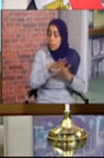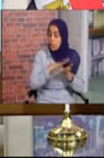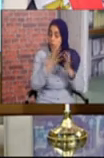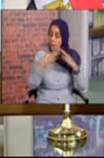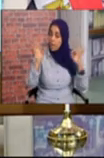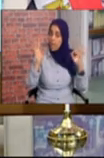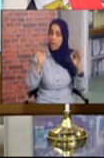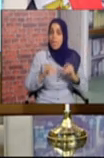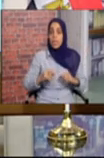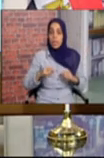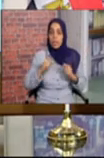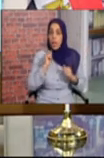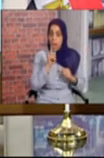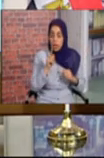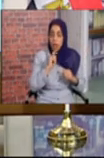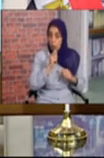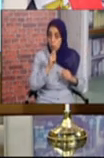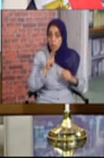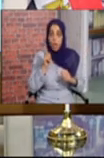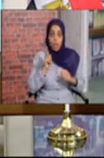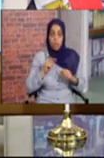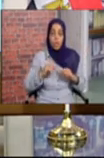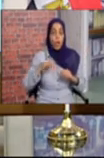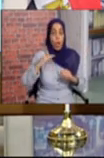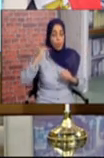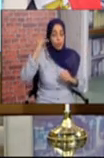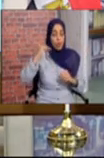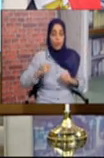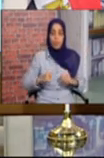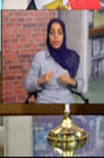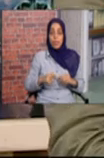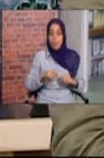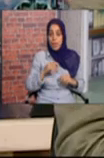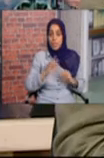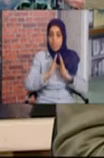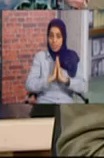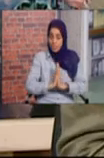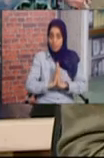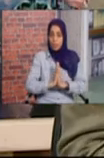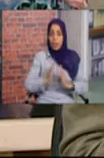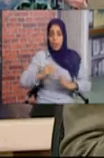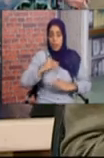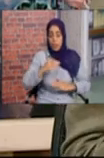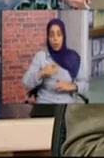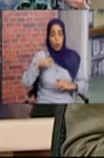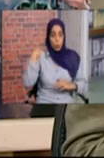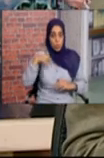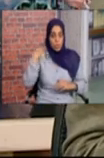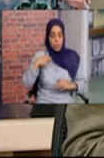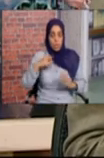حضرتك، فده نموذج لحضرتك مشرف. ربنا يكرمك. عايز أستاذن أستاذة نورة، كمان وزير الخارجية